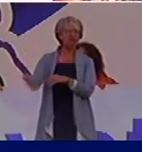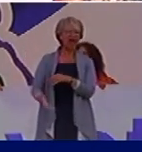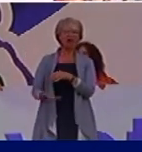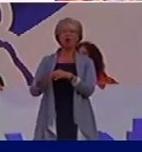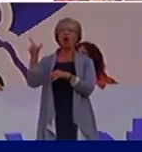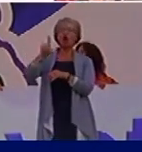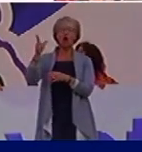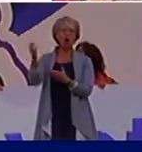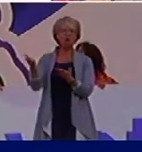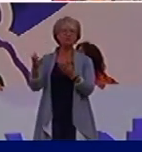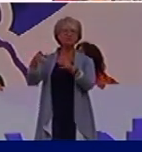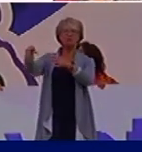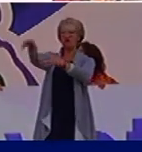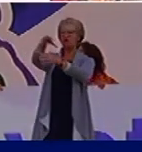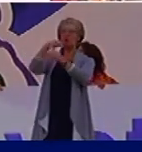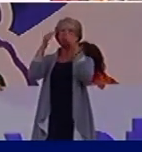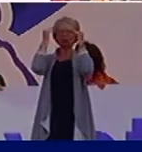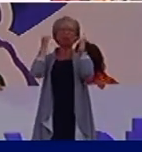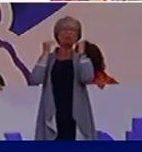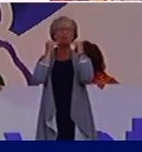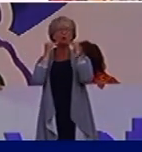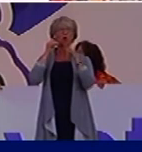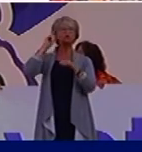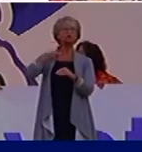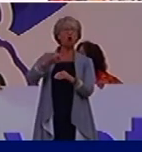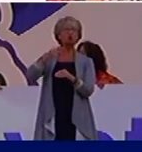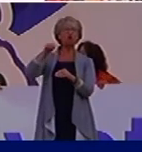Lotti e a quella mummia di Giorgio Napolitano.